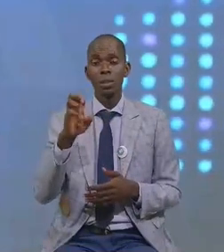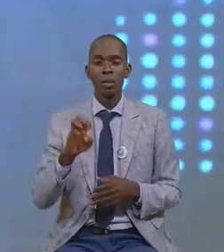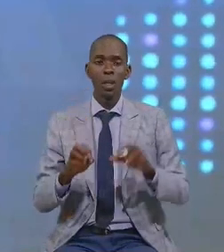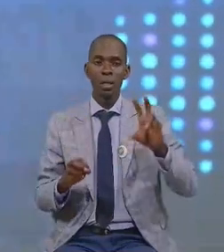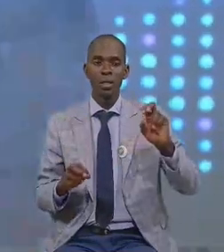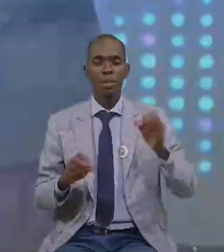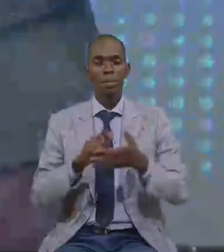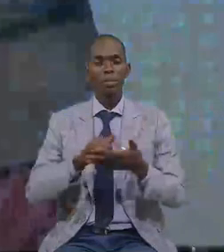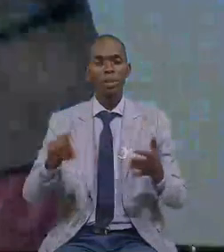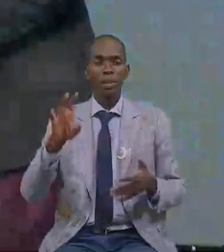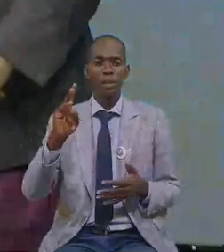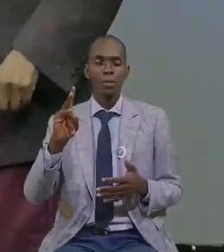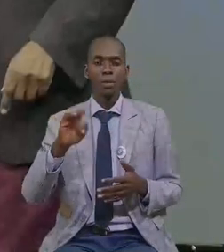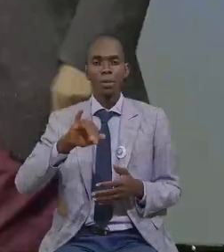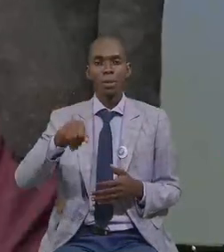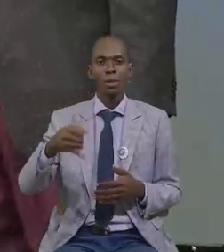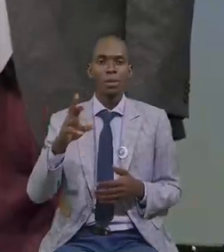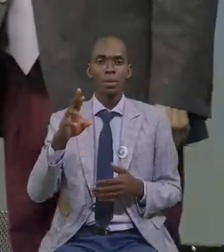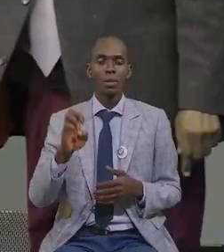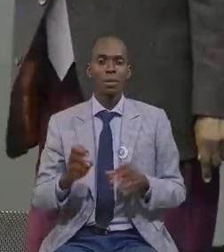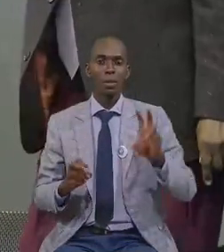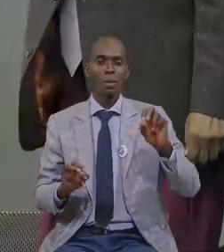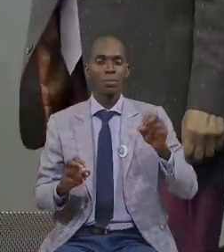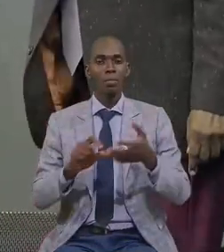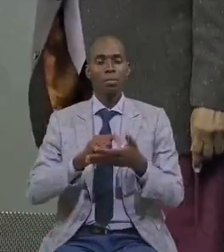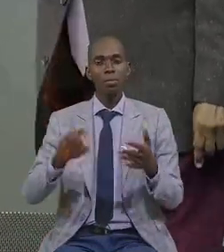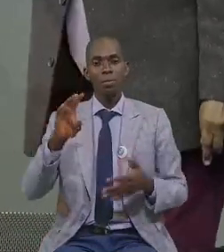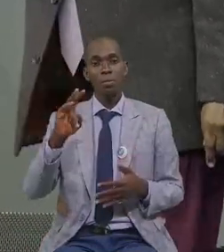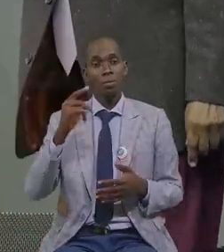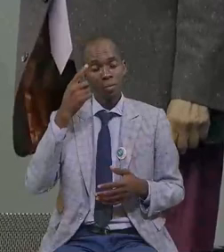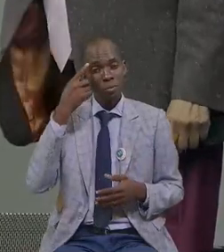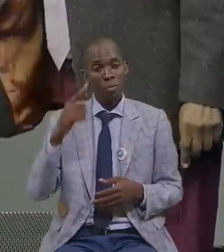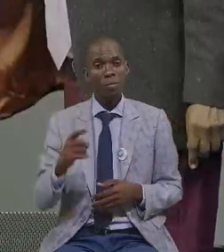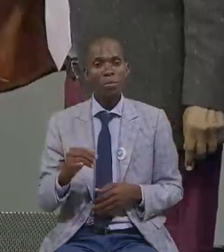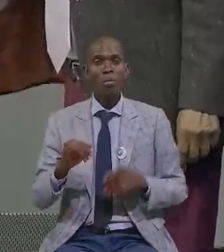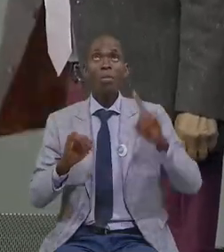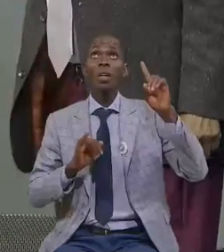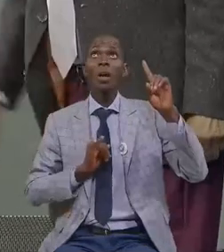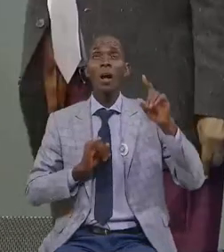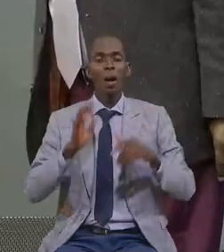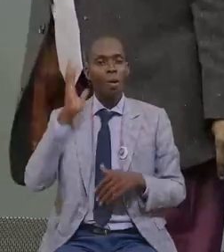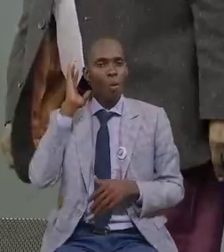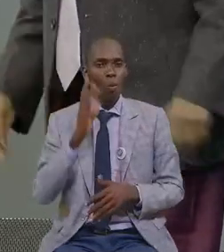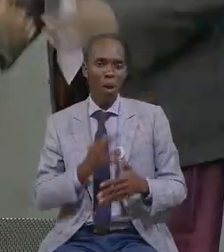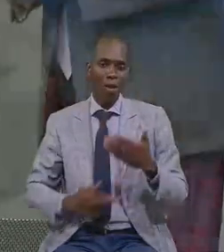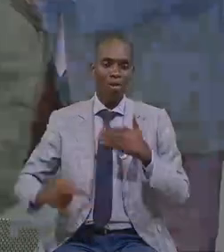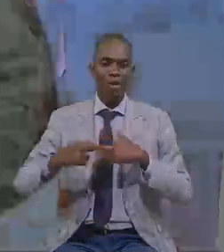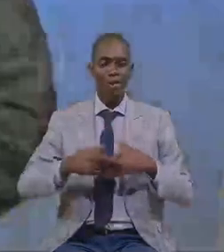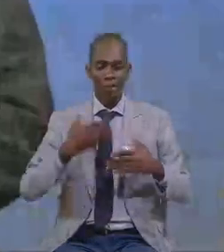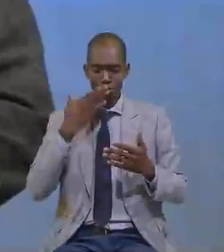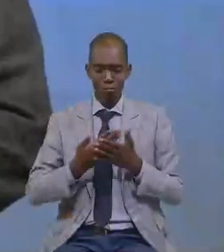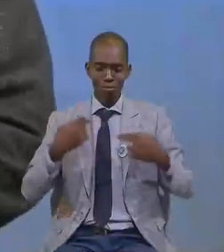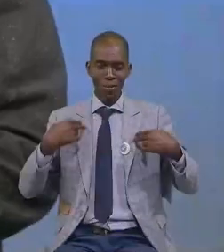Jérémie, chapitre 30, verset 17. Mais je te